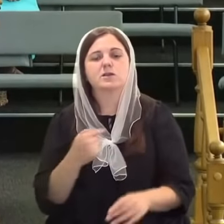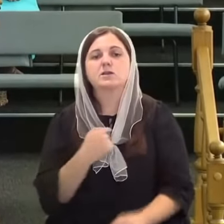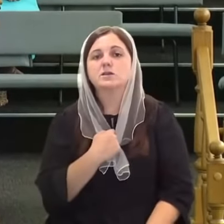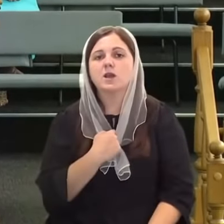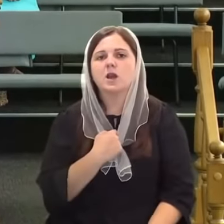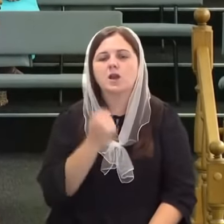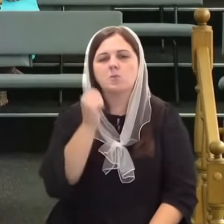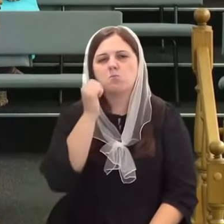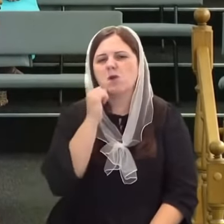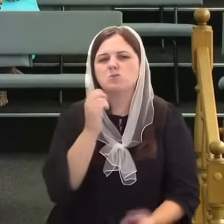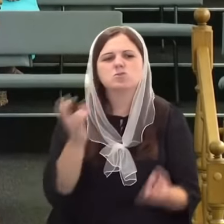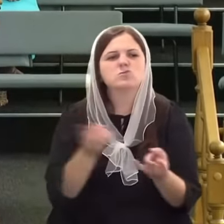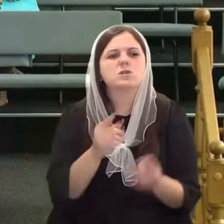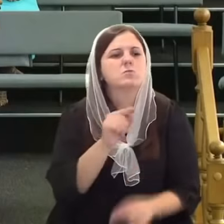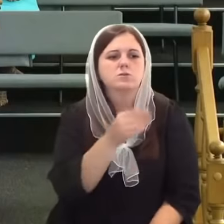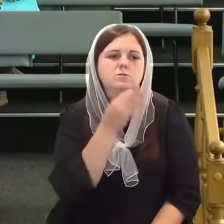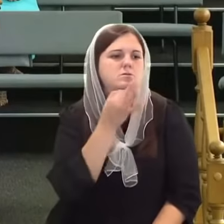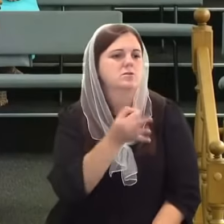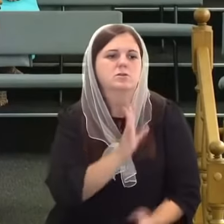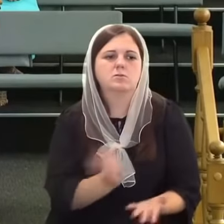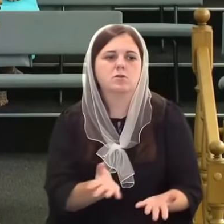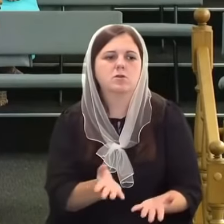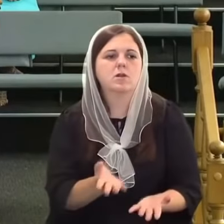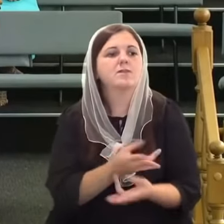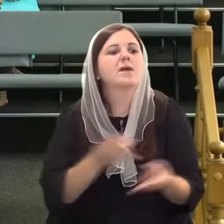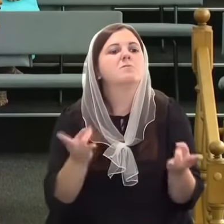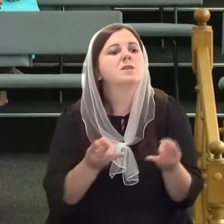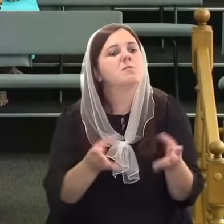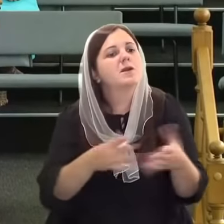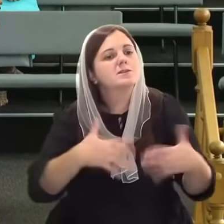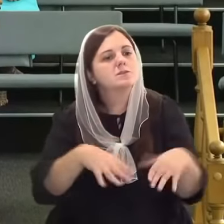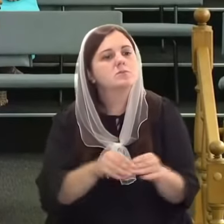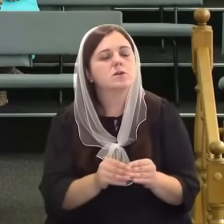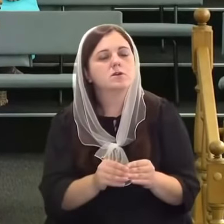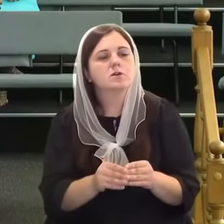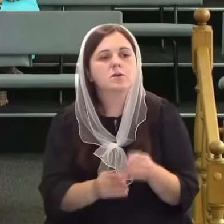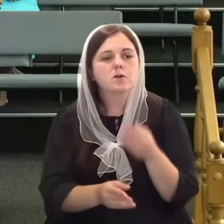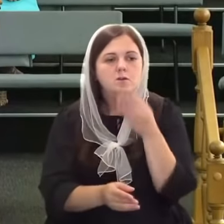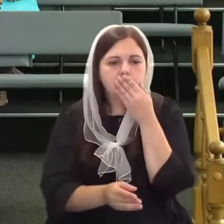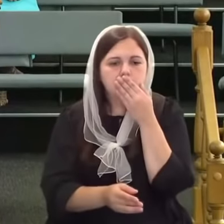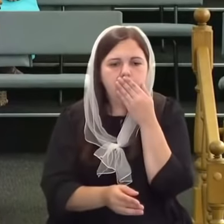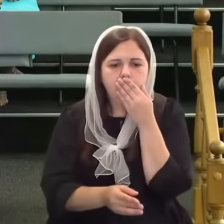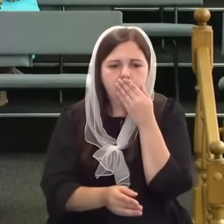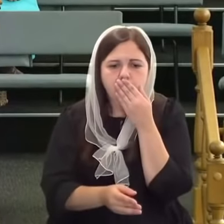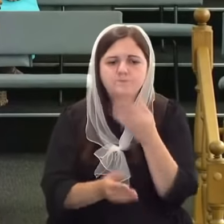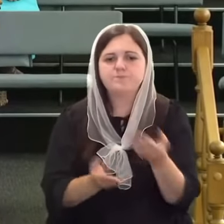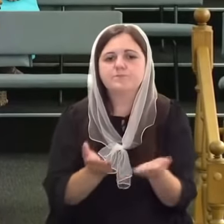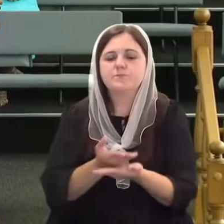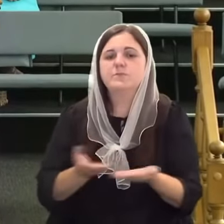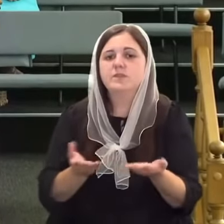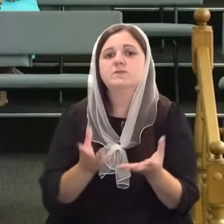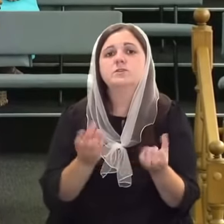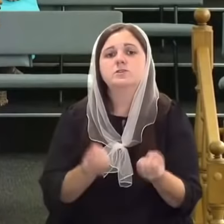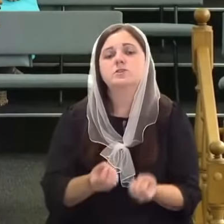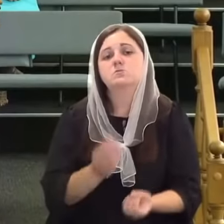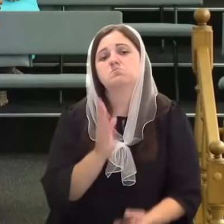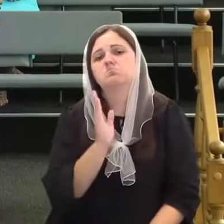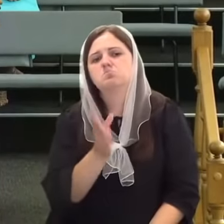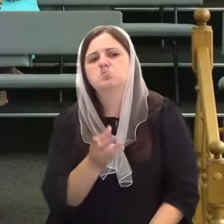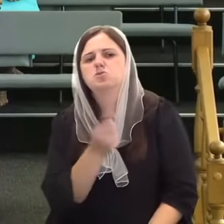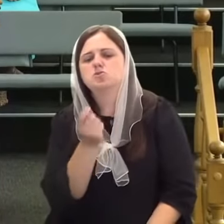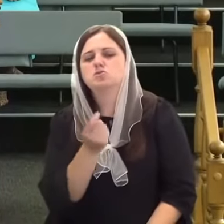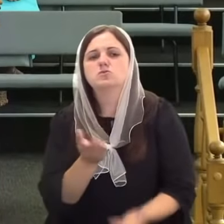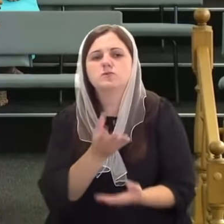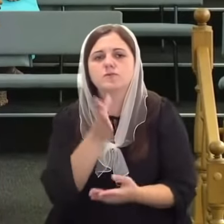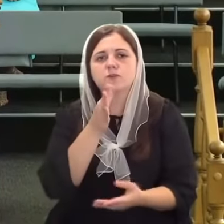Маша, нам не это нужно, нам нужна семья. Вы еще побудете, может быть, 30-40 минут,